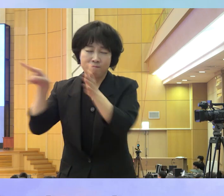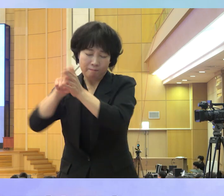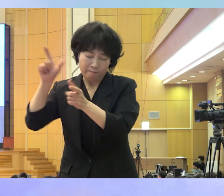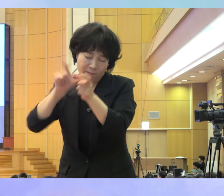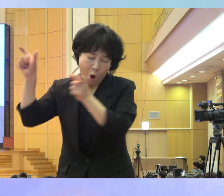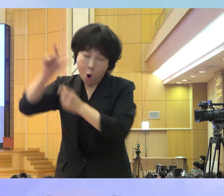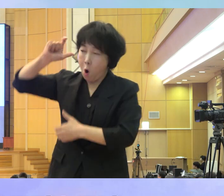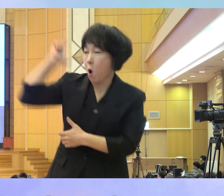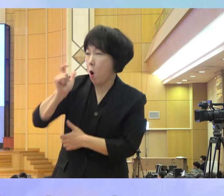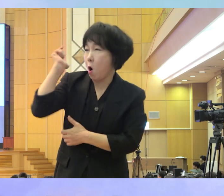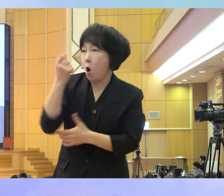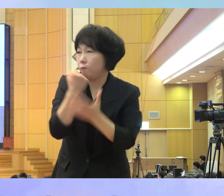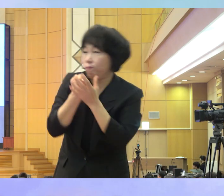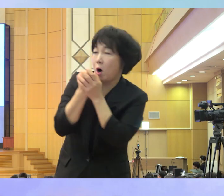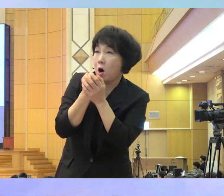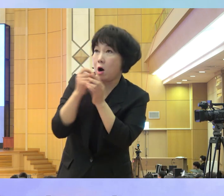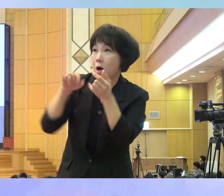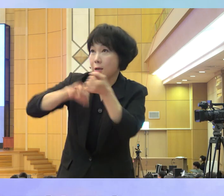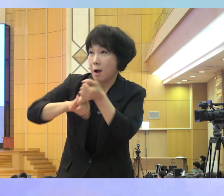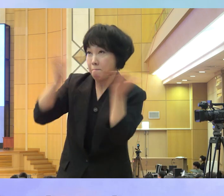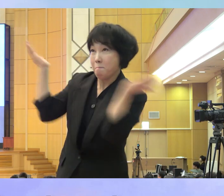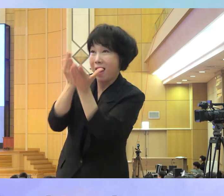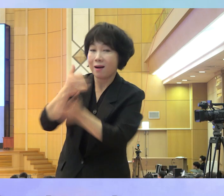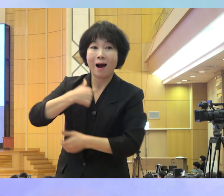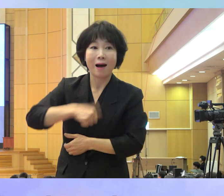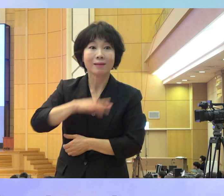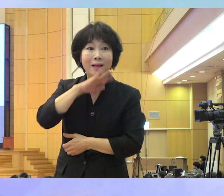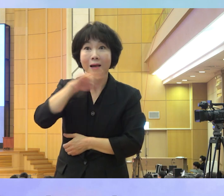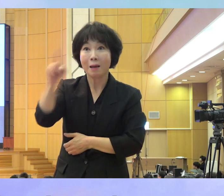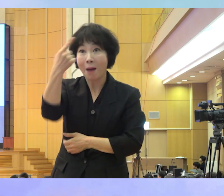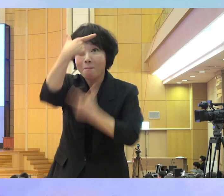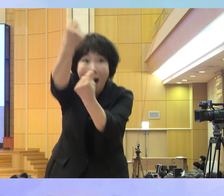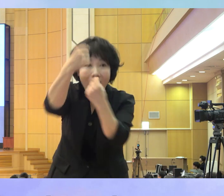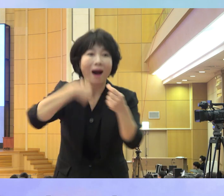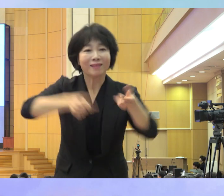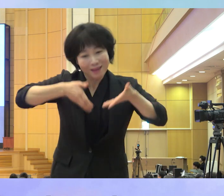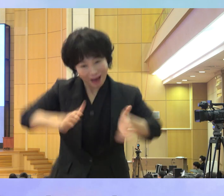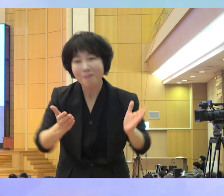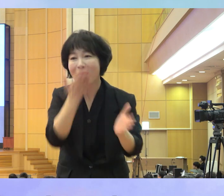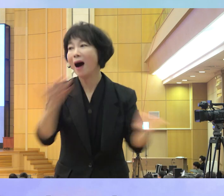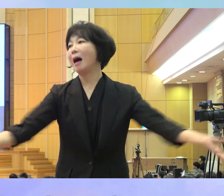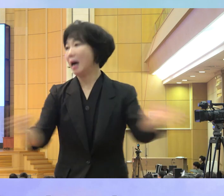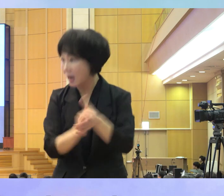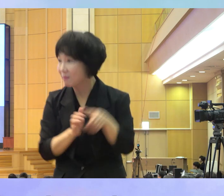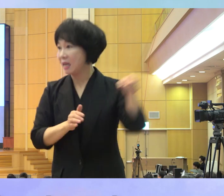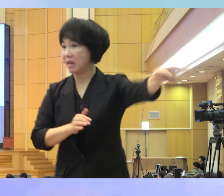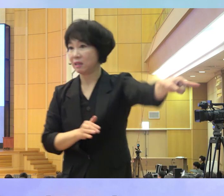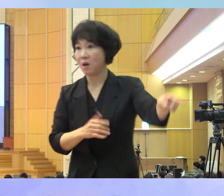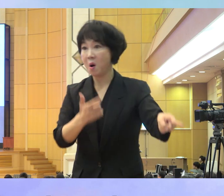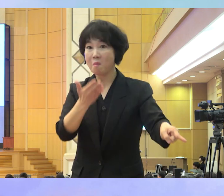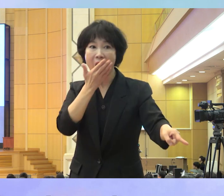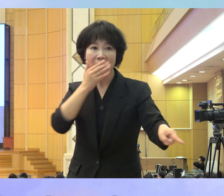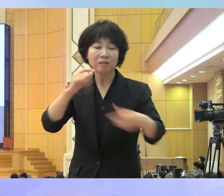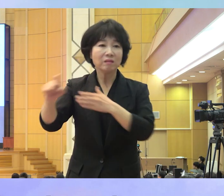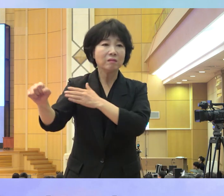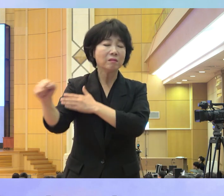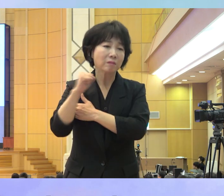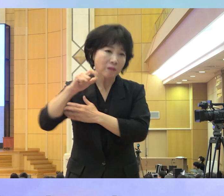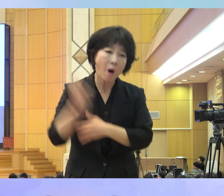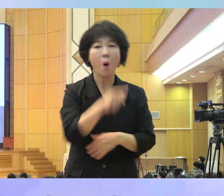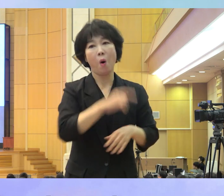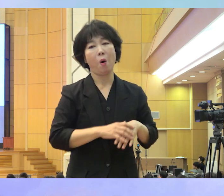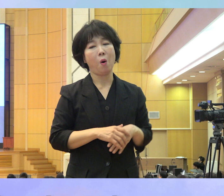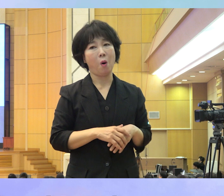견고해져서 그 약속대로 100살의 아들을 낳았으니 할렐루야. 그게 아브라함 믿음이잖아요.